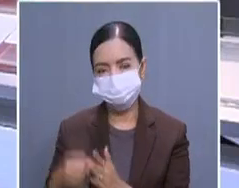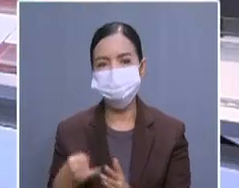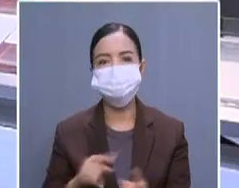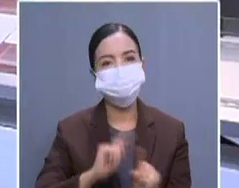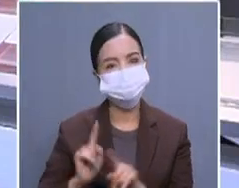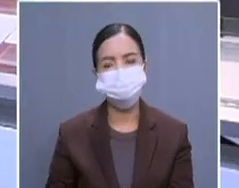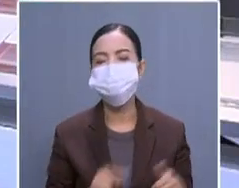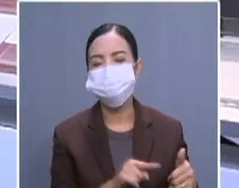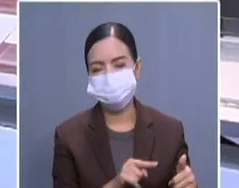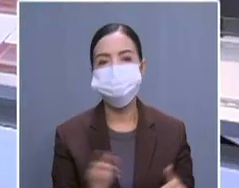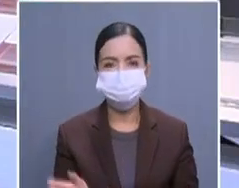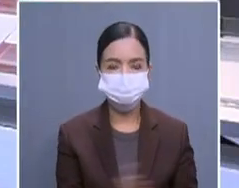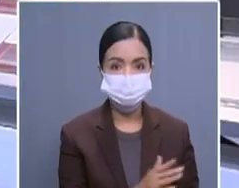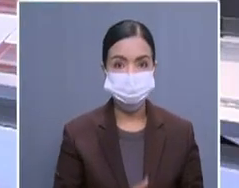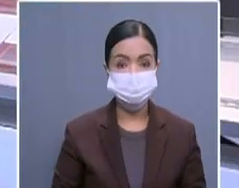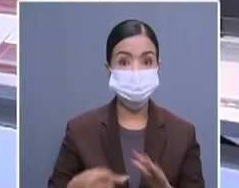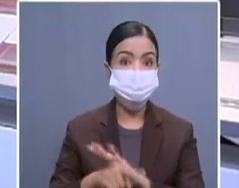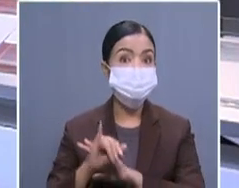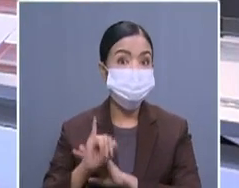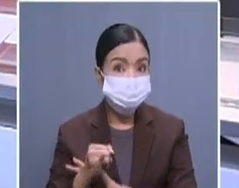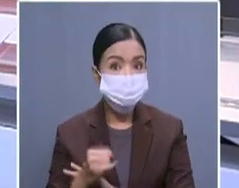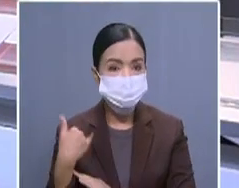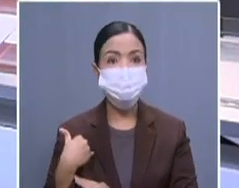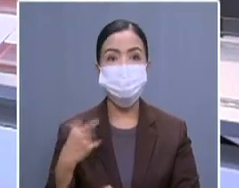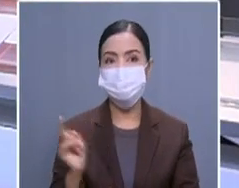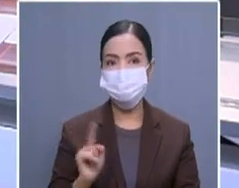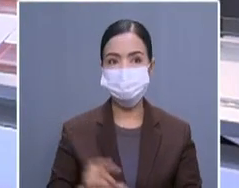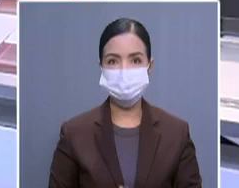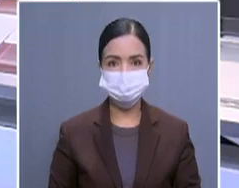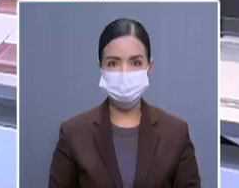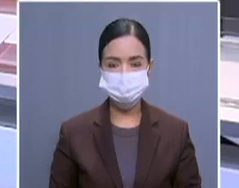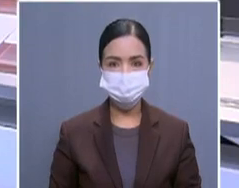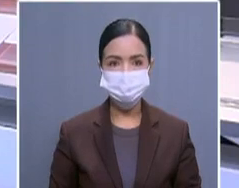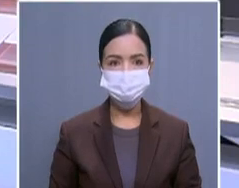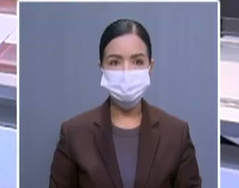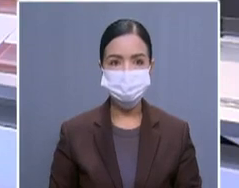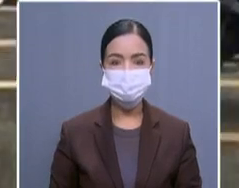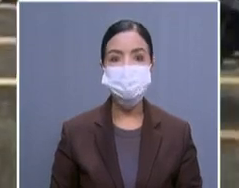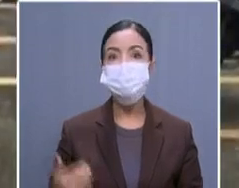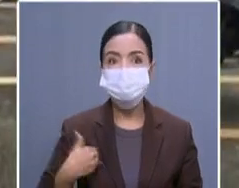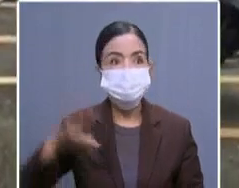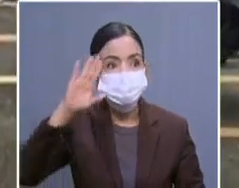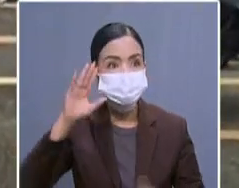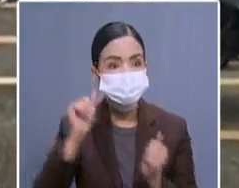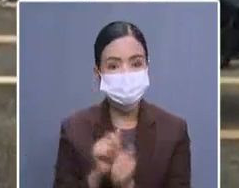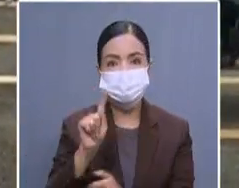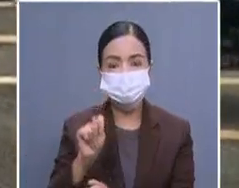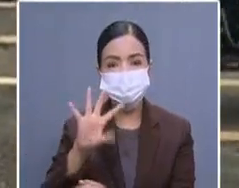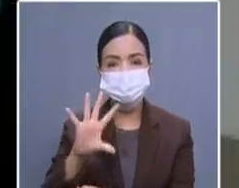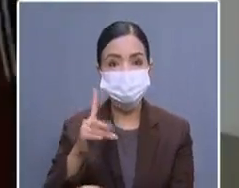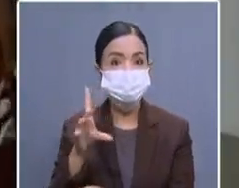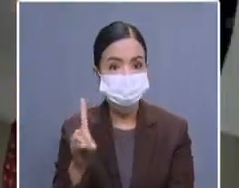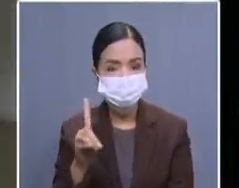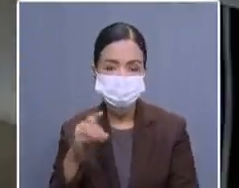อีกหนึ่งที่ที่จังหวัดจันทบุรีนะคะมีเหยื่อนะคะเข้าไปร้องนะคะเพราะว่าโดนตำรวจตชด.ค่ะบุกจับเรื่อง